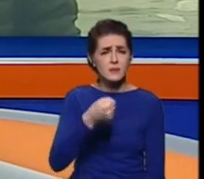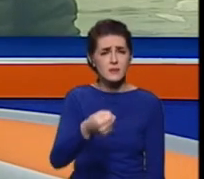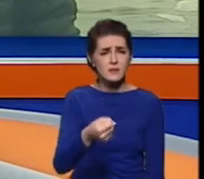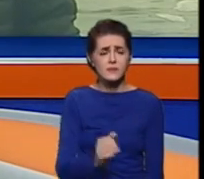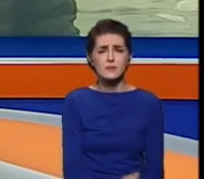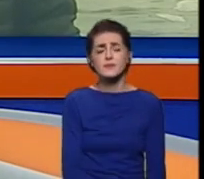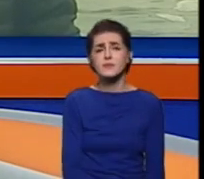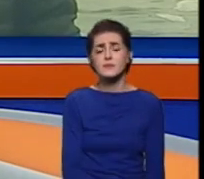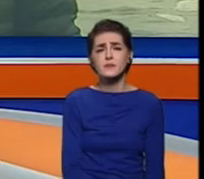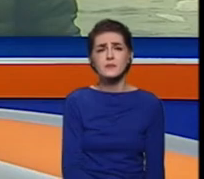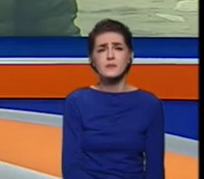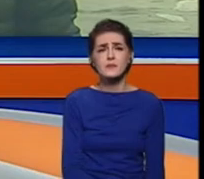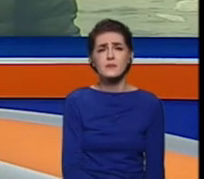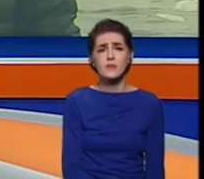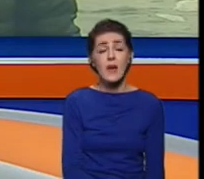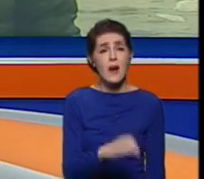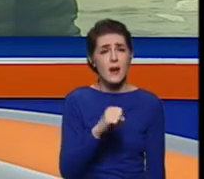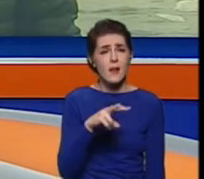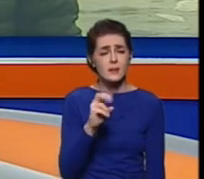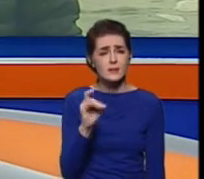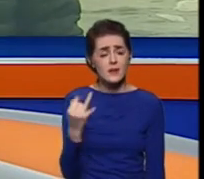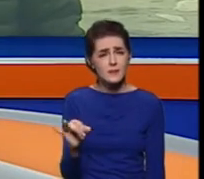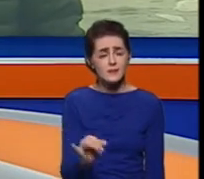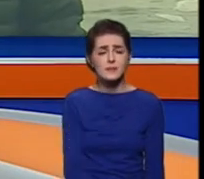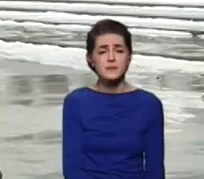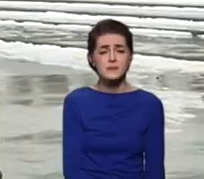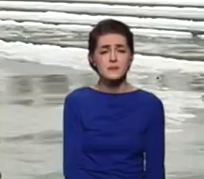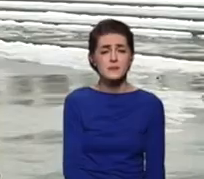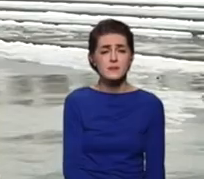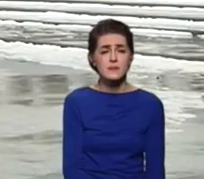Олексій Куделя. Олексію.